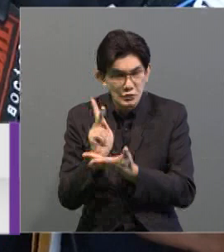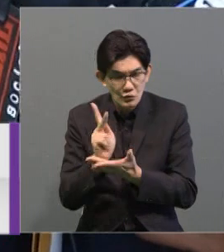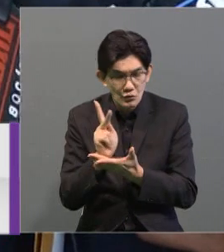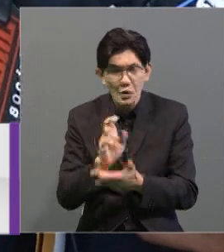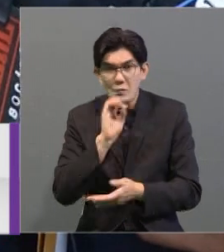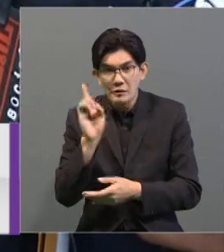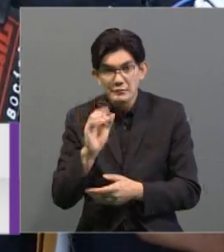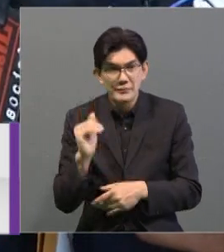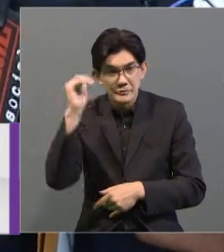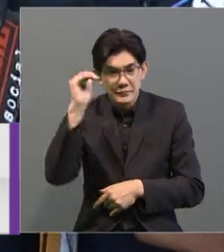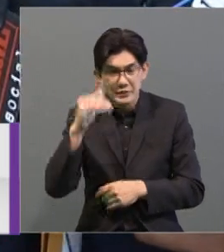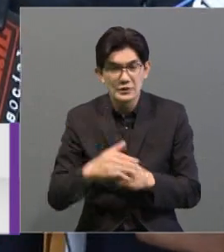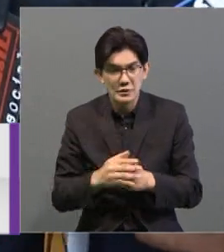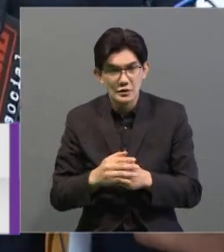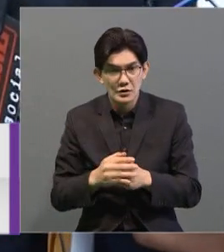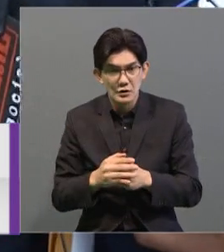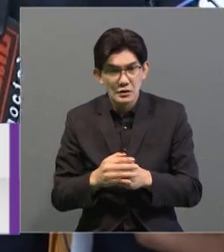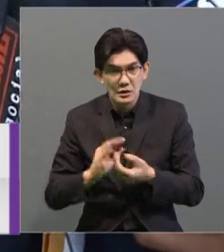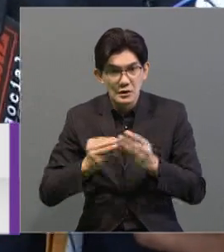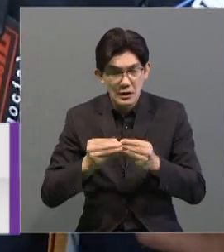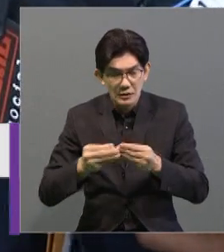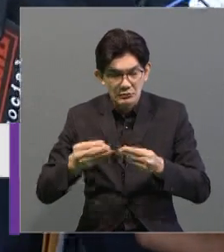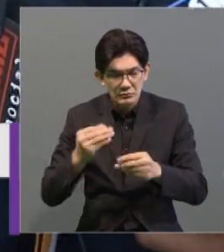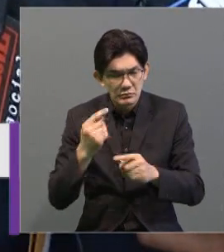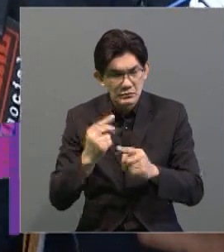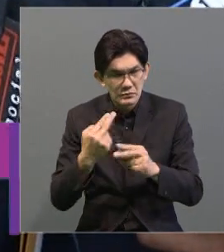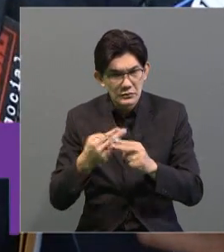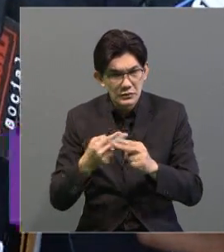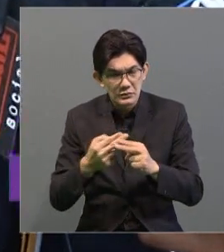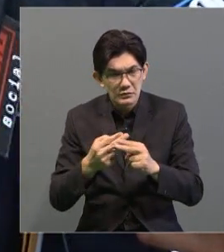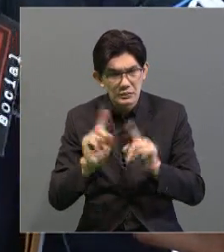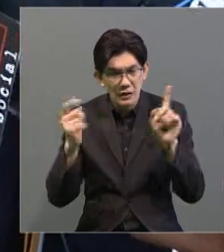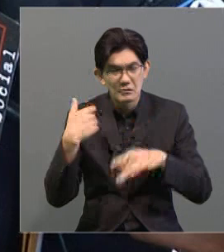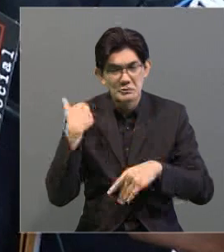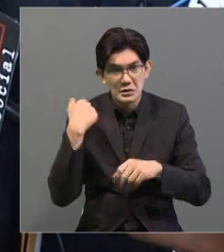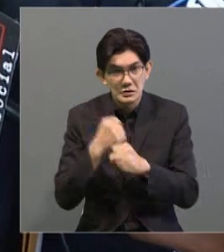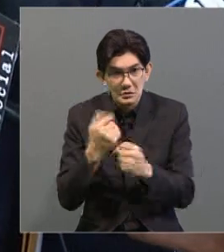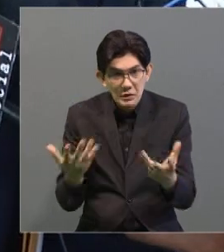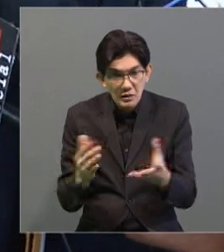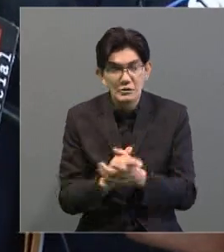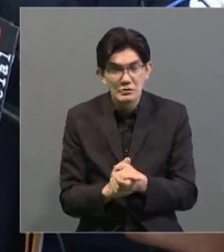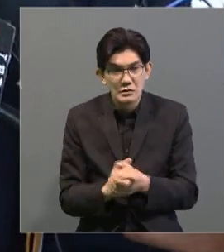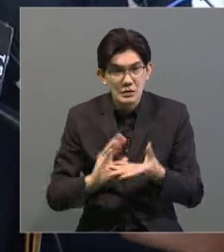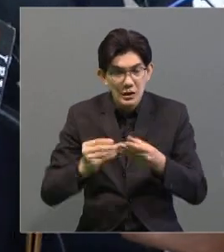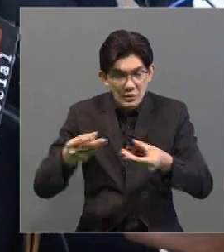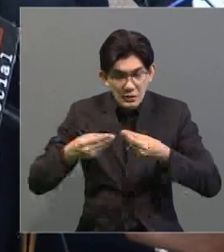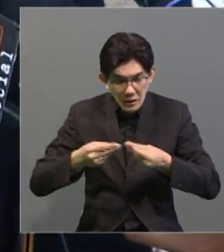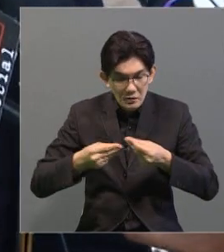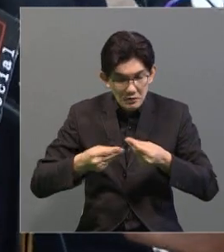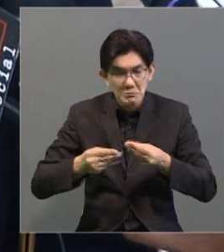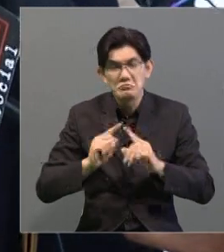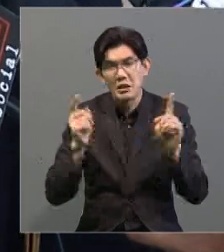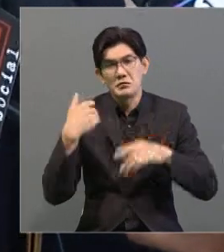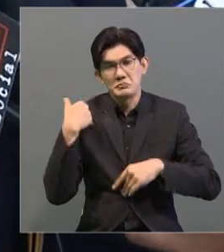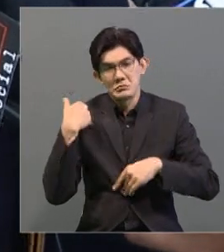อพี่ส่งเลขผิดบัญชีลักษณะแบบนี้อีกแล้วส่งเลขผิดบัญชีพอส่งเลขผิดบัญชีพี่ต้องเติมเงินลงไป 20,000